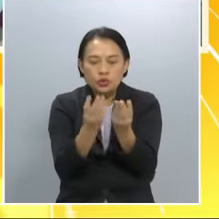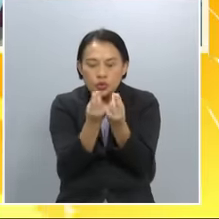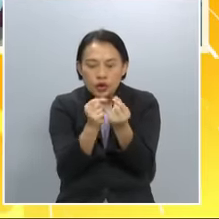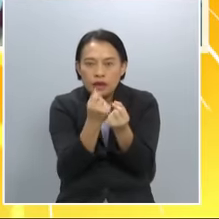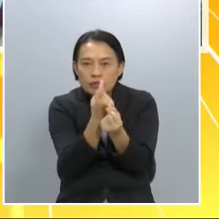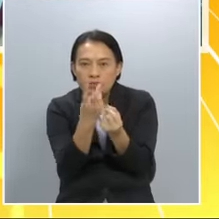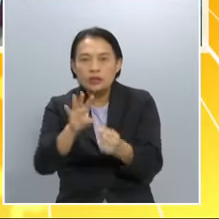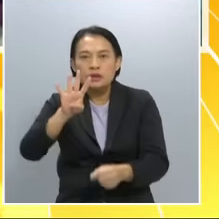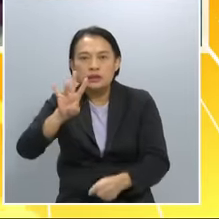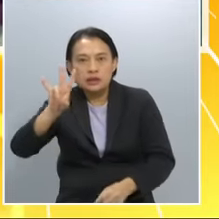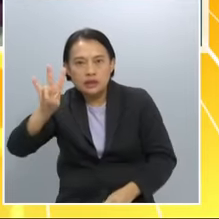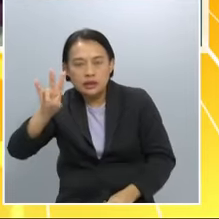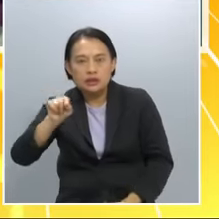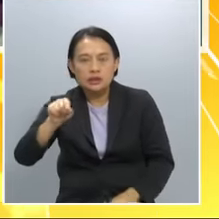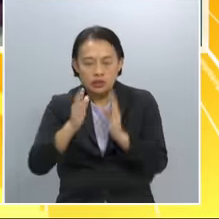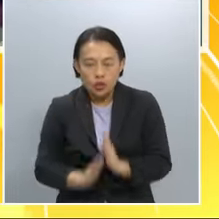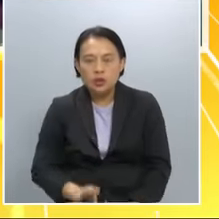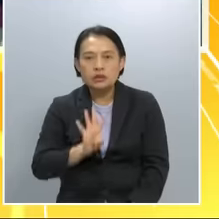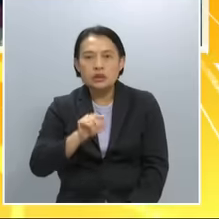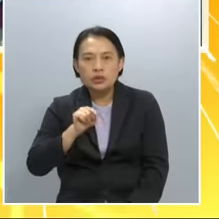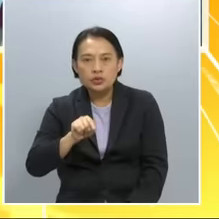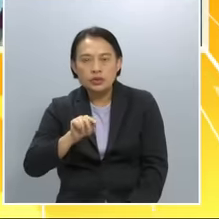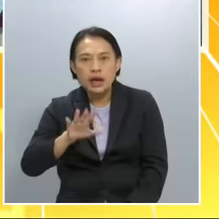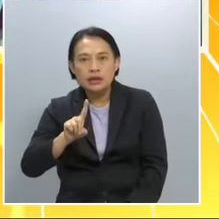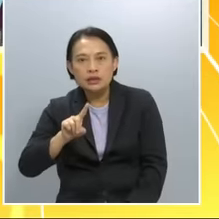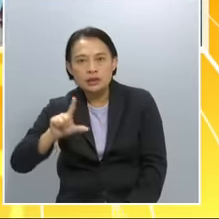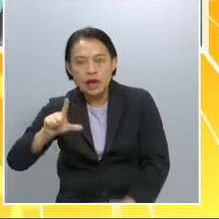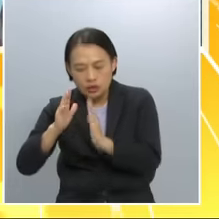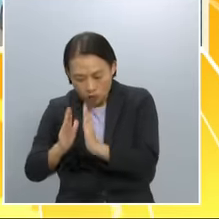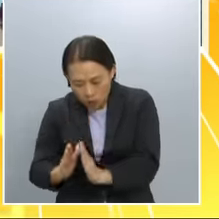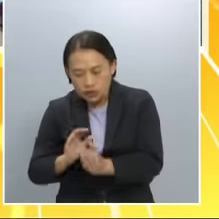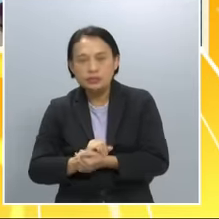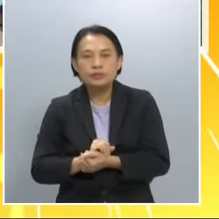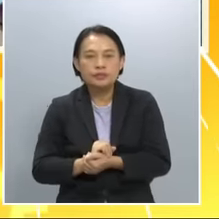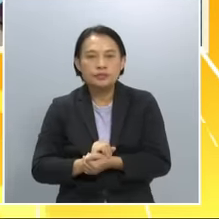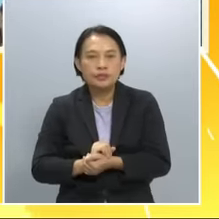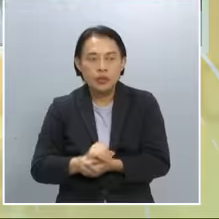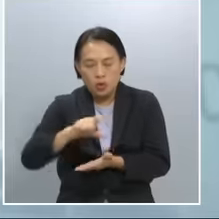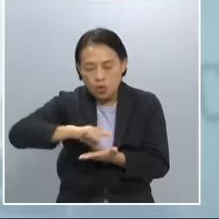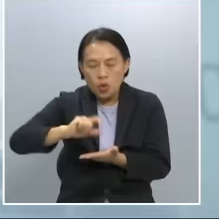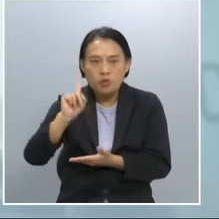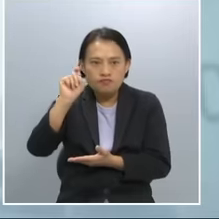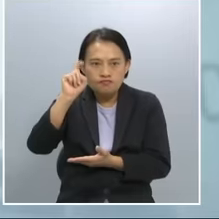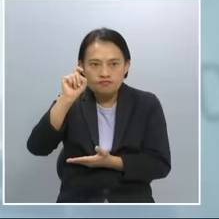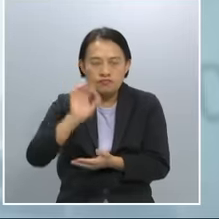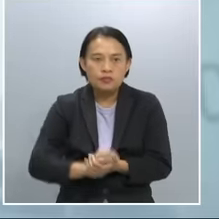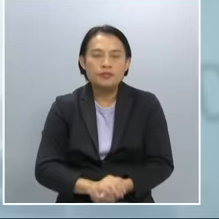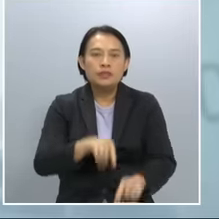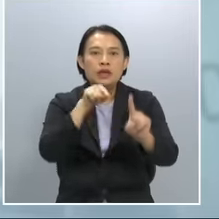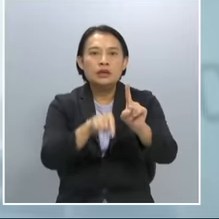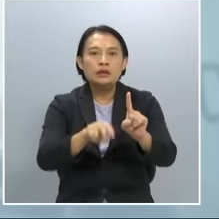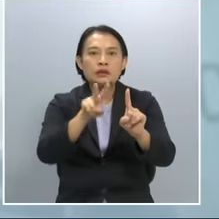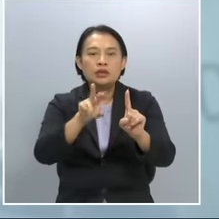7 4.51 ล้านรายเฉพาะวันนั้นเนี่ยมีการโอนไม่สำเร็จ 1.29 แสนร